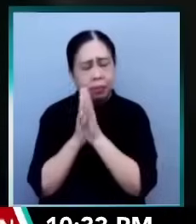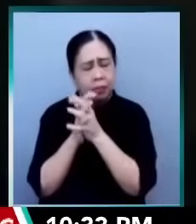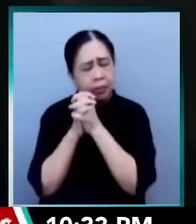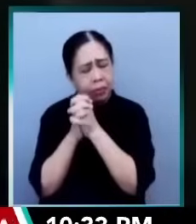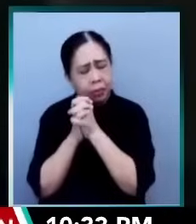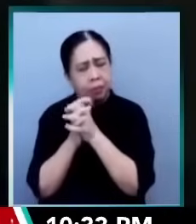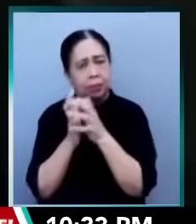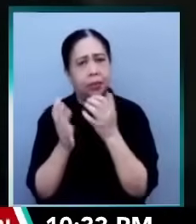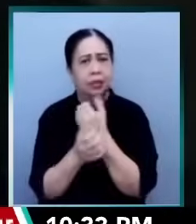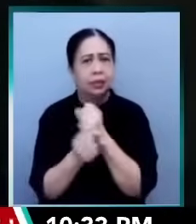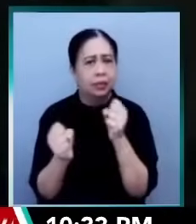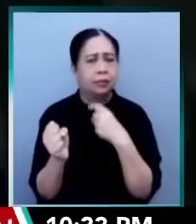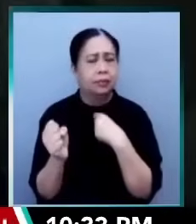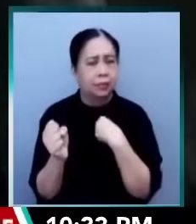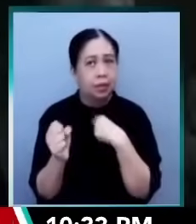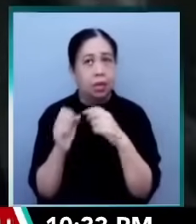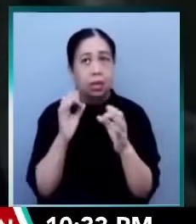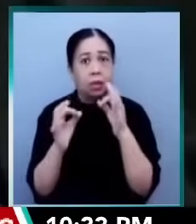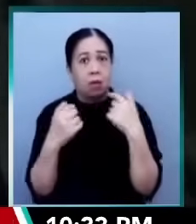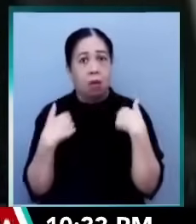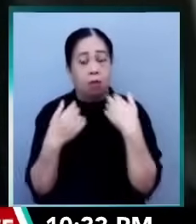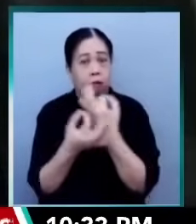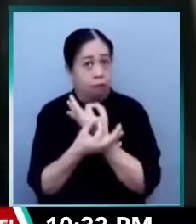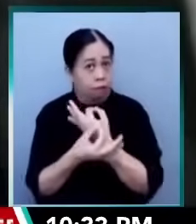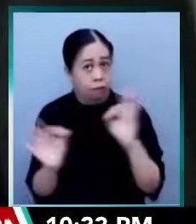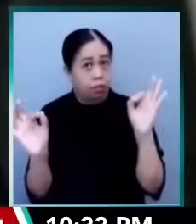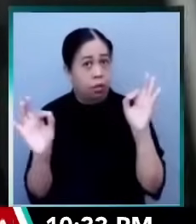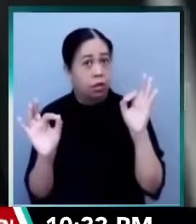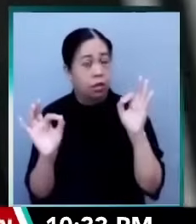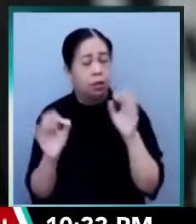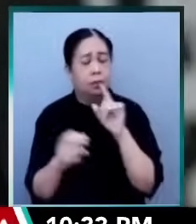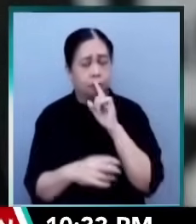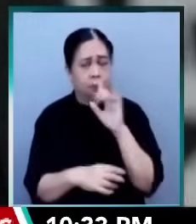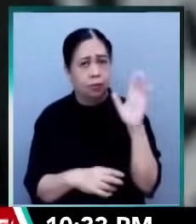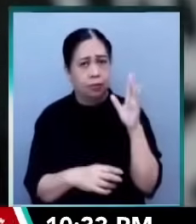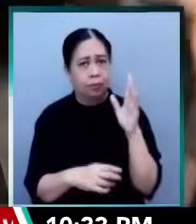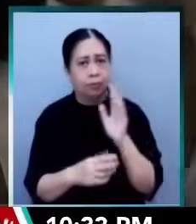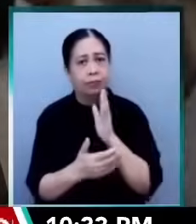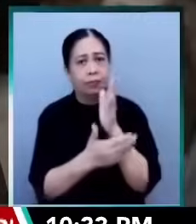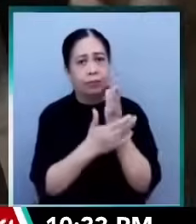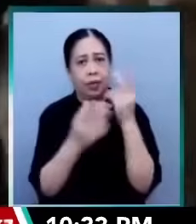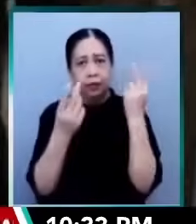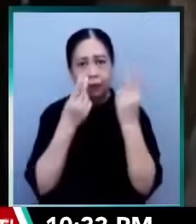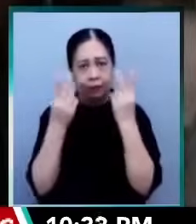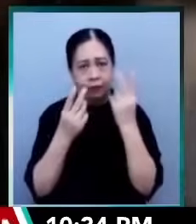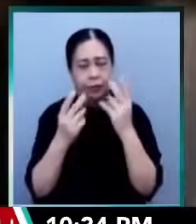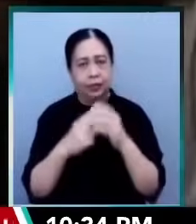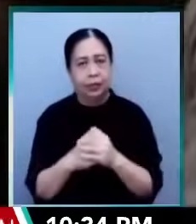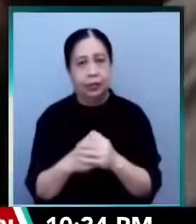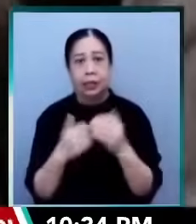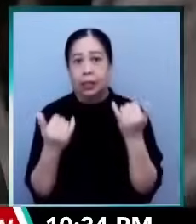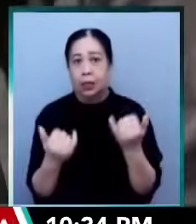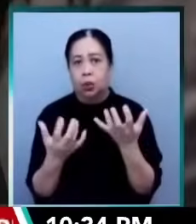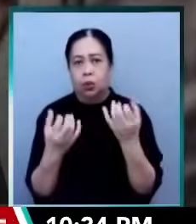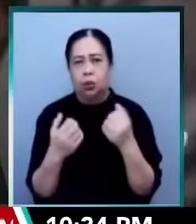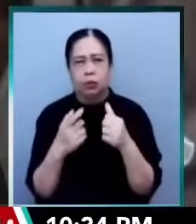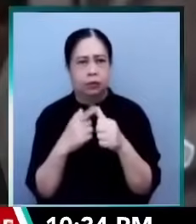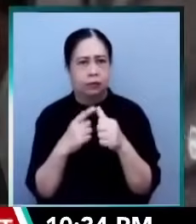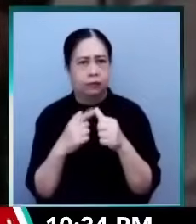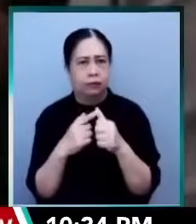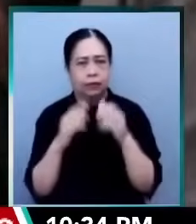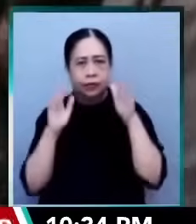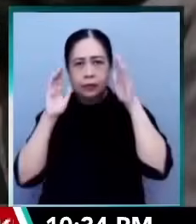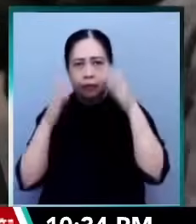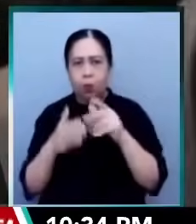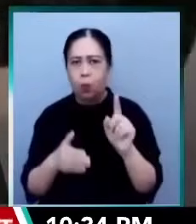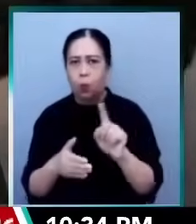makalaya. Paglabas na paglabas ko po, promise, bibisitahin ko po kayo. Sa ngayon, gusto raw muna niyang pagtuunan ng pansin